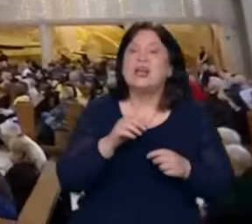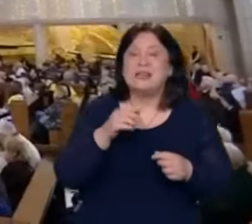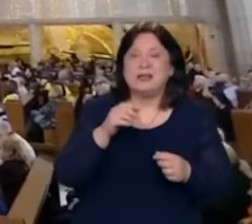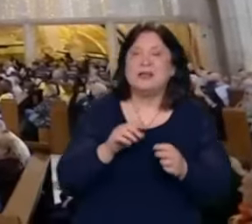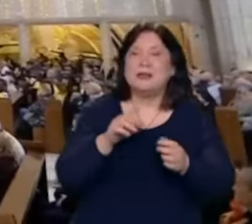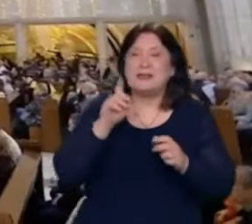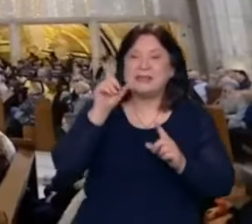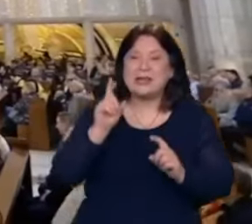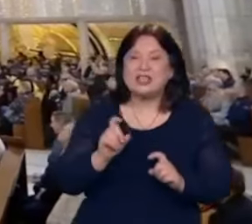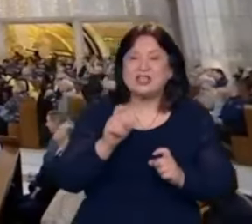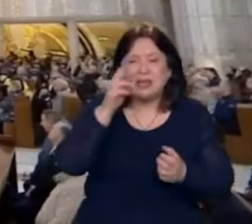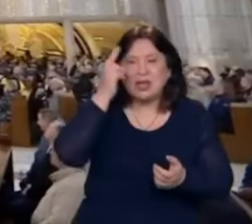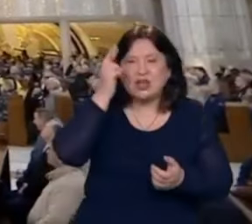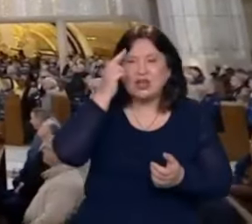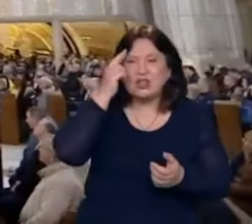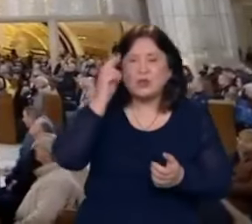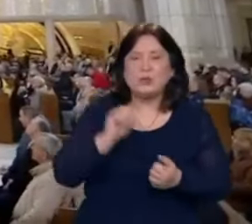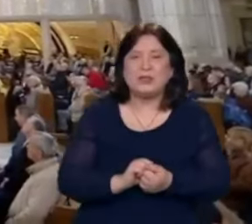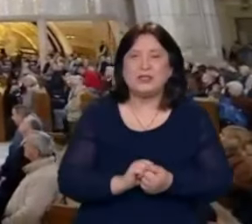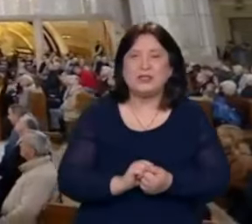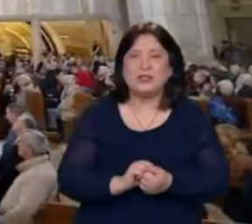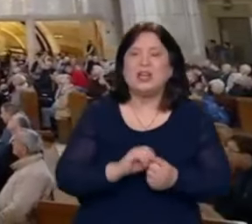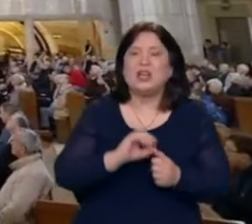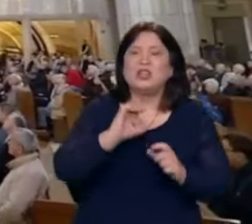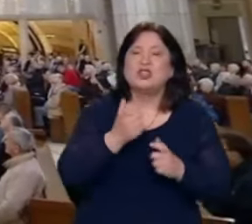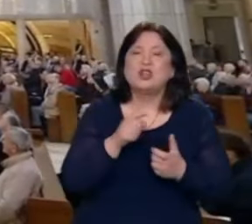rozumieć co go naprawdę